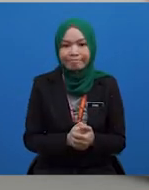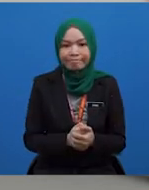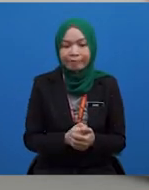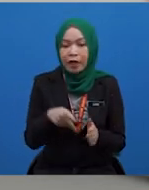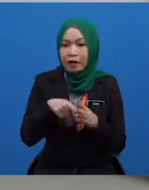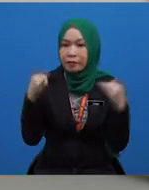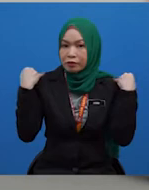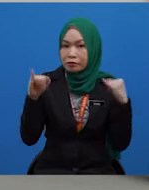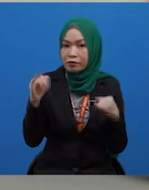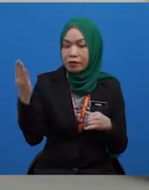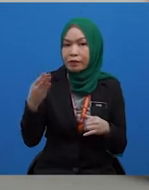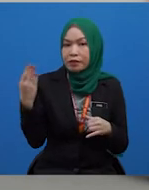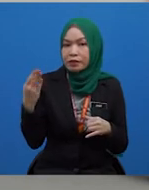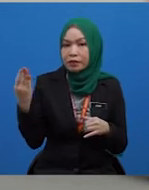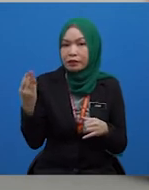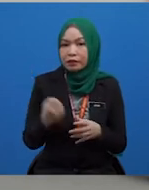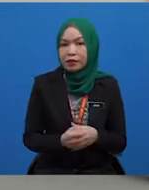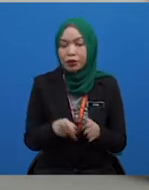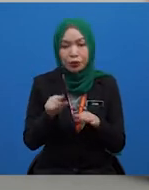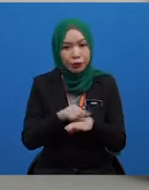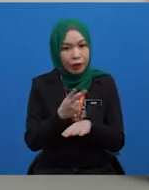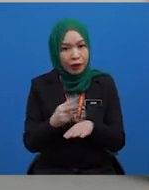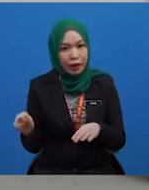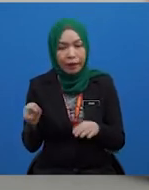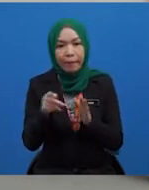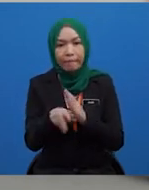dalam asas ini seperti